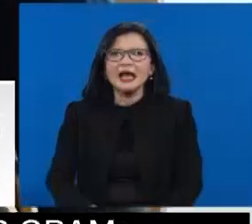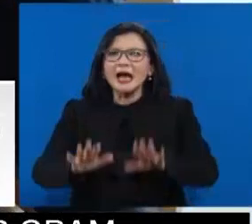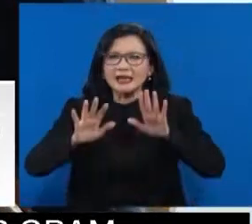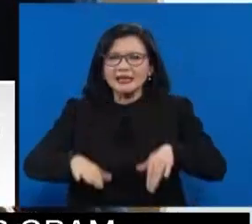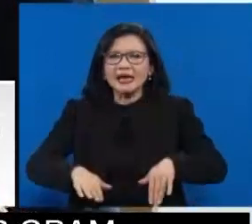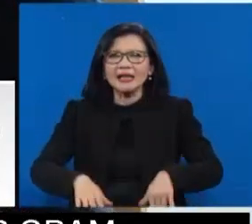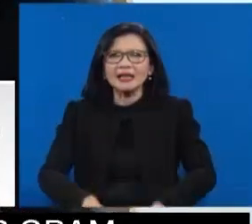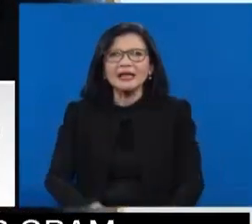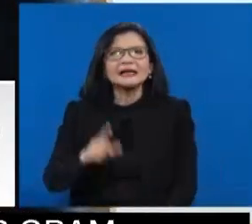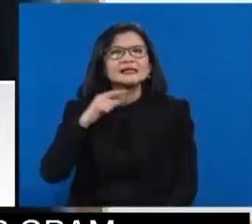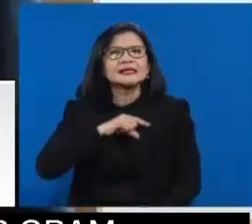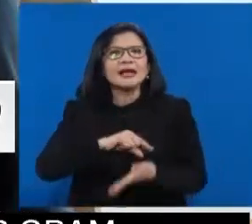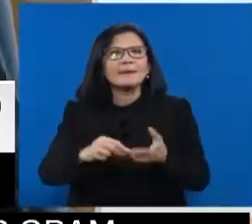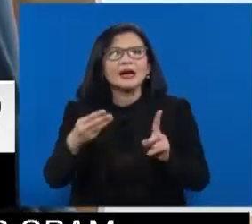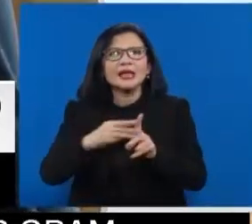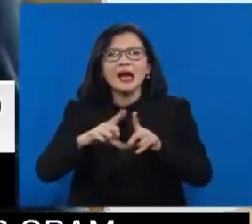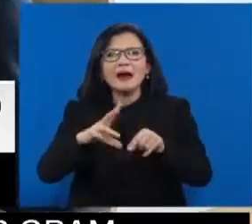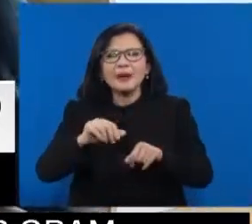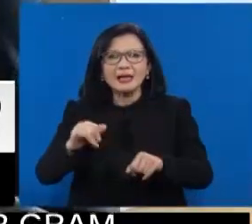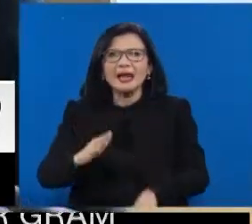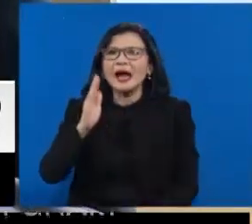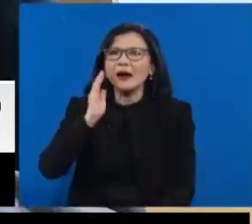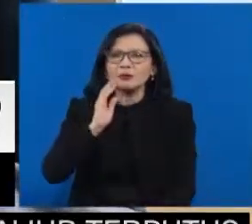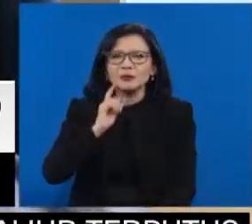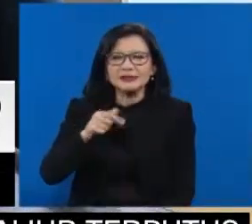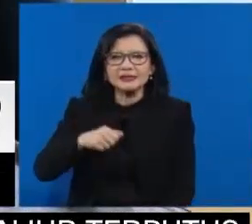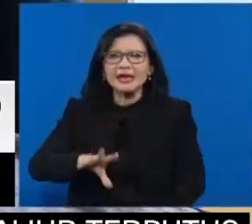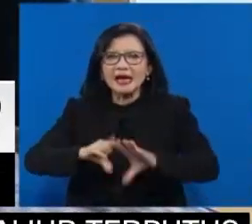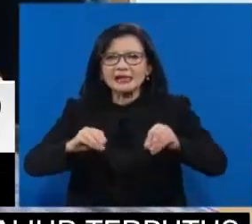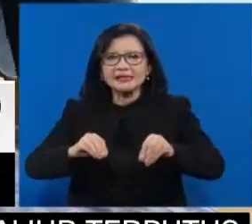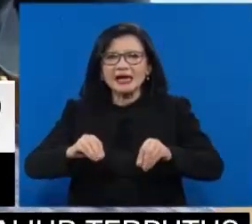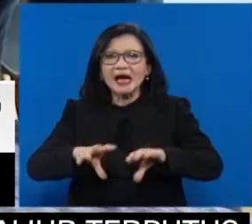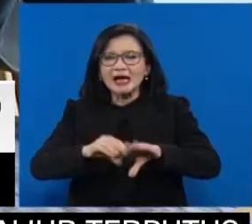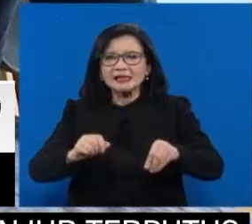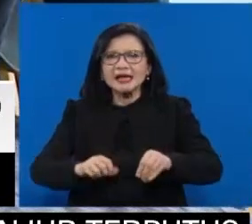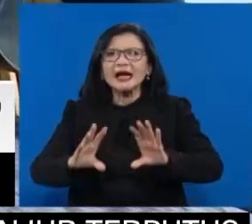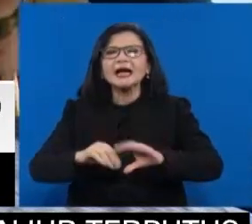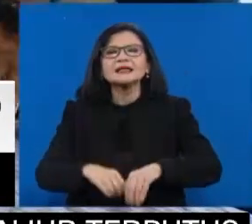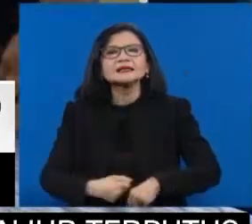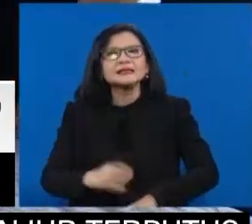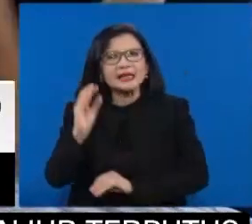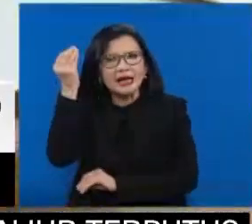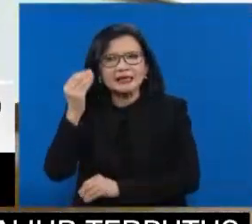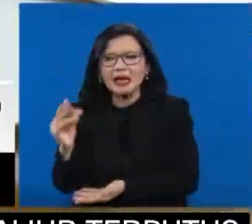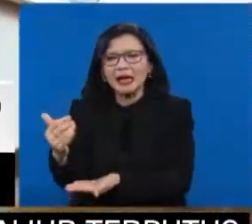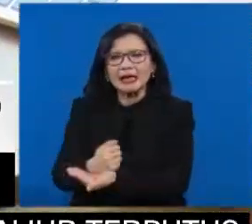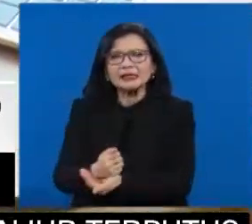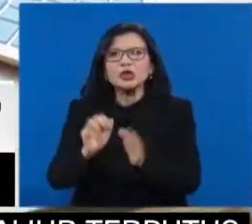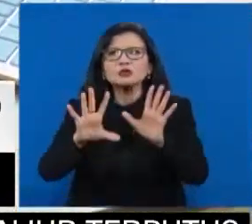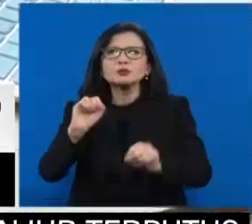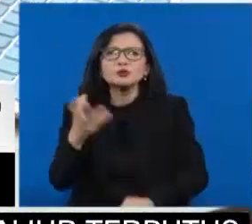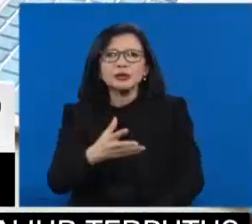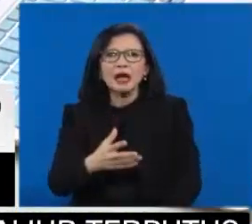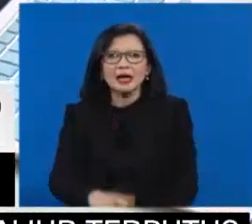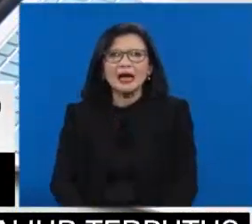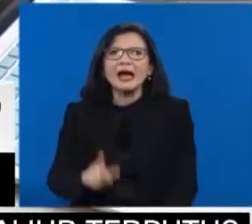TOD adalah Bari. Pemuda yang bekerja di Jakarta dengan gaji 10 juta rupiah per bulan ini mengaku memilih hunian TOD